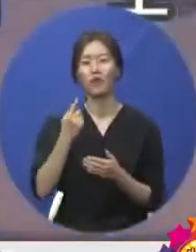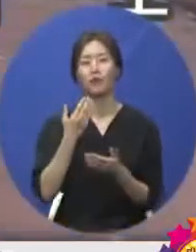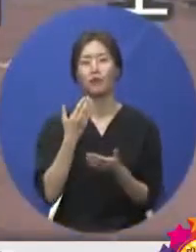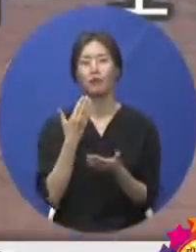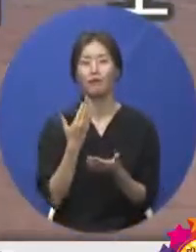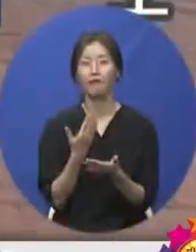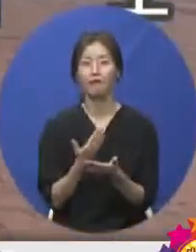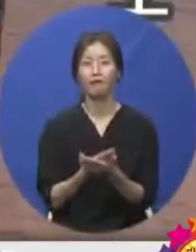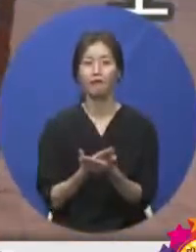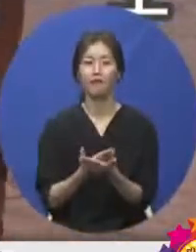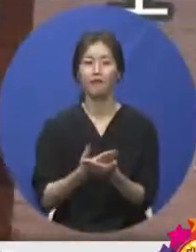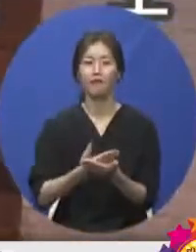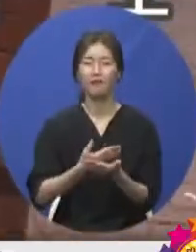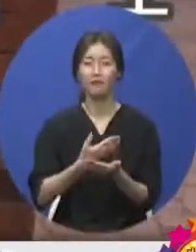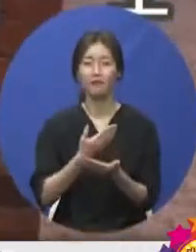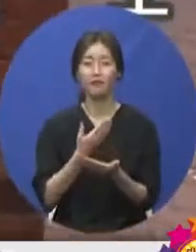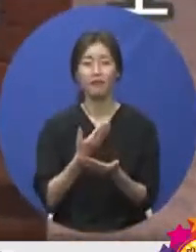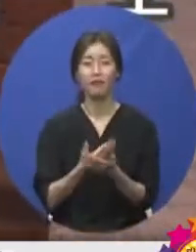돌려다오